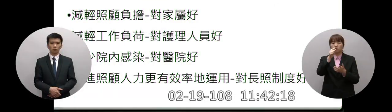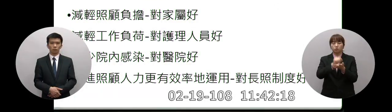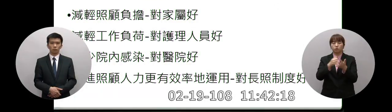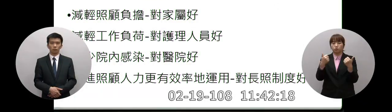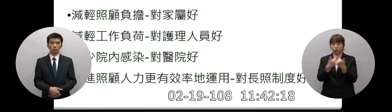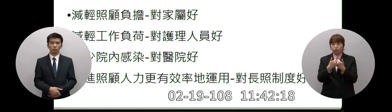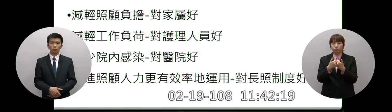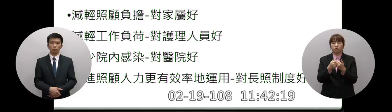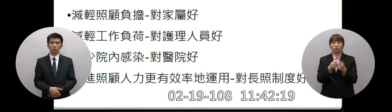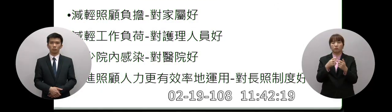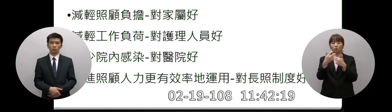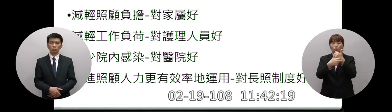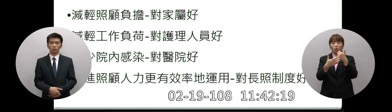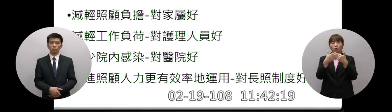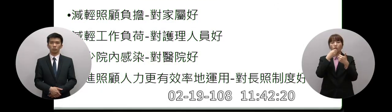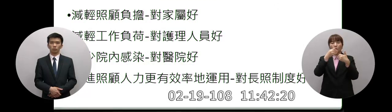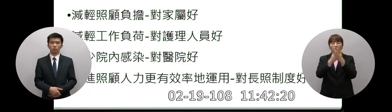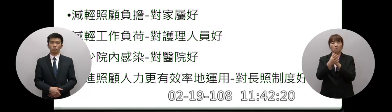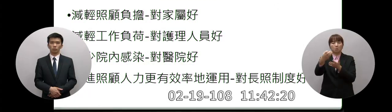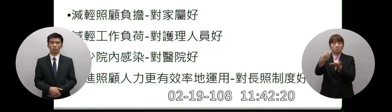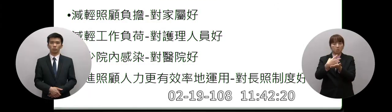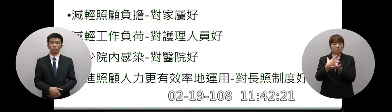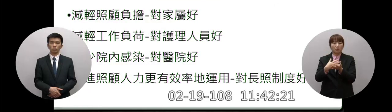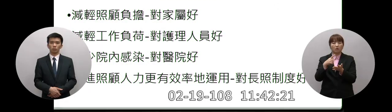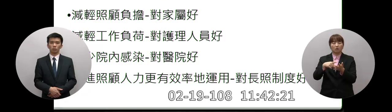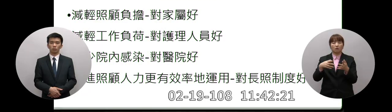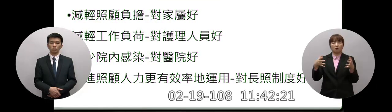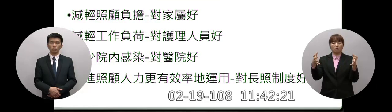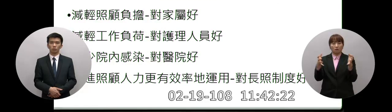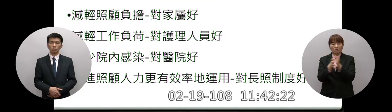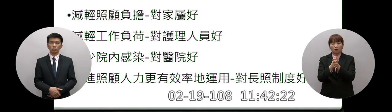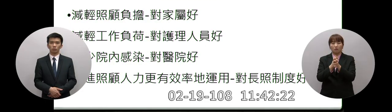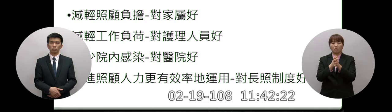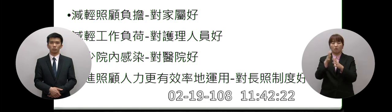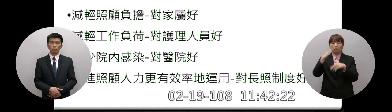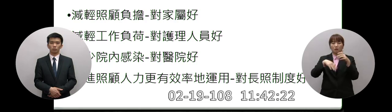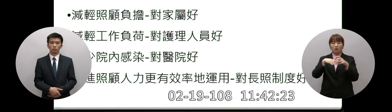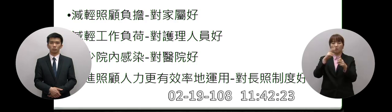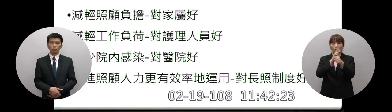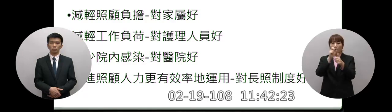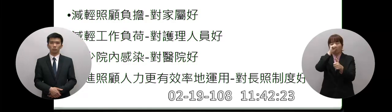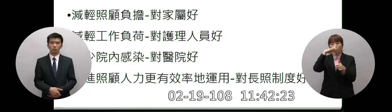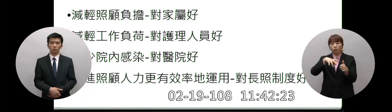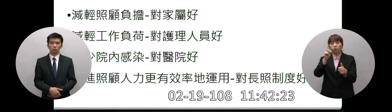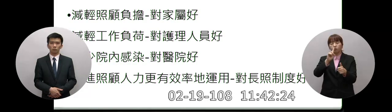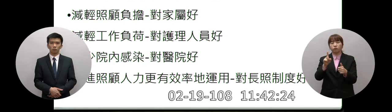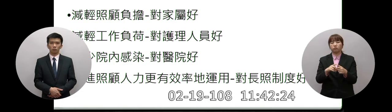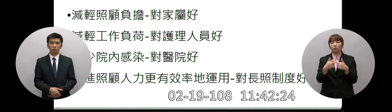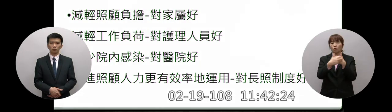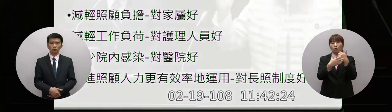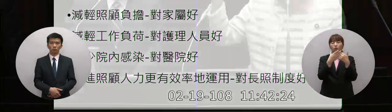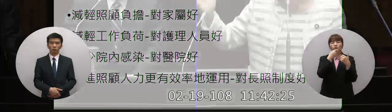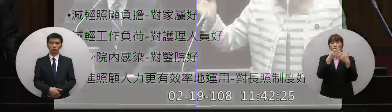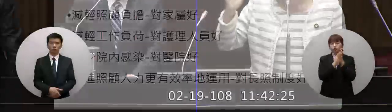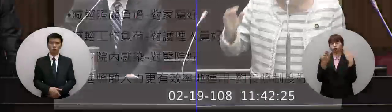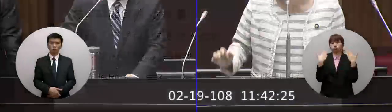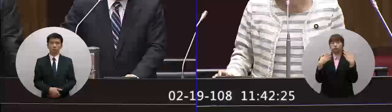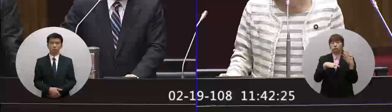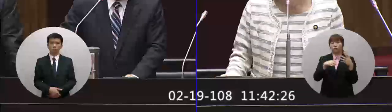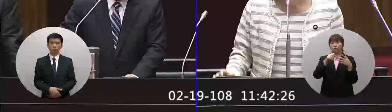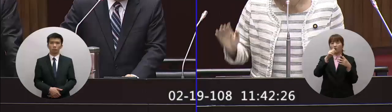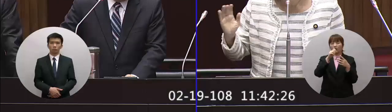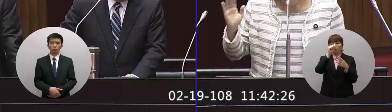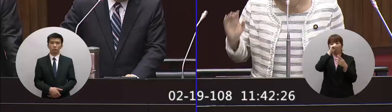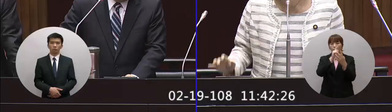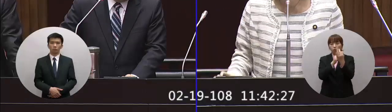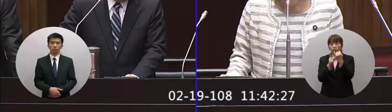后，我们卫福部给我们回应住院共同照顾的一个5个好处。所以我想卫福部很清楚这个好处